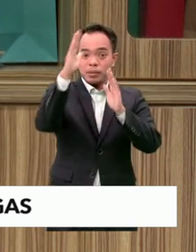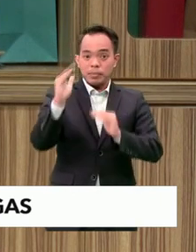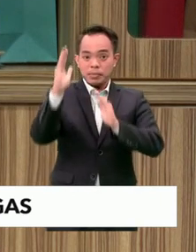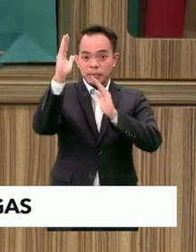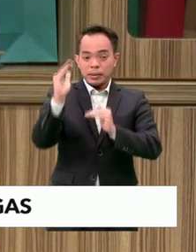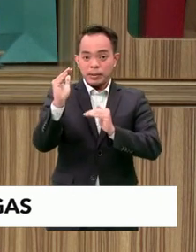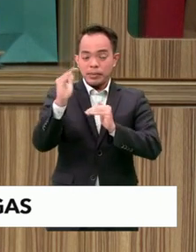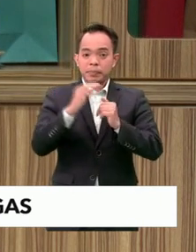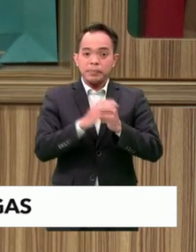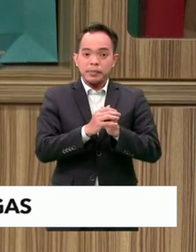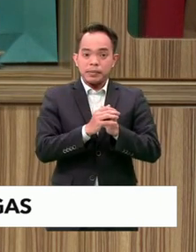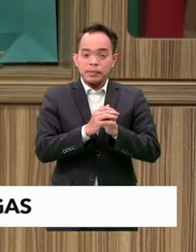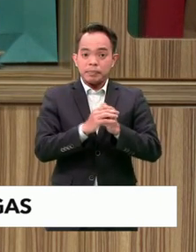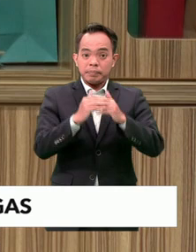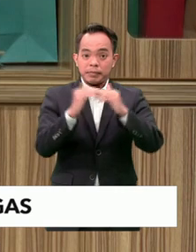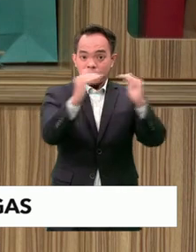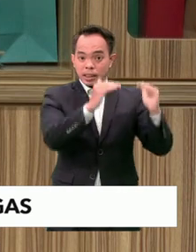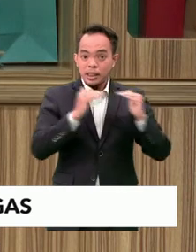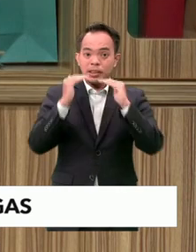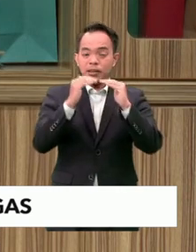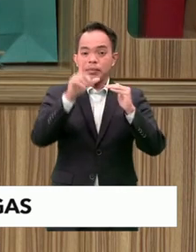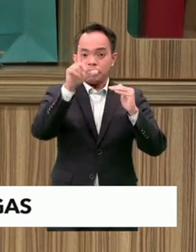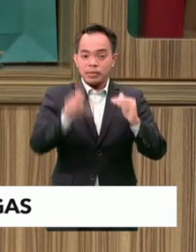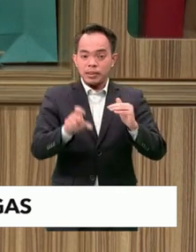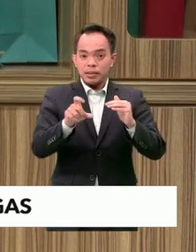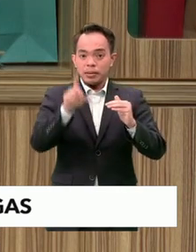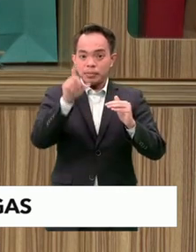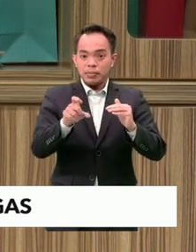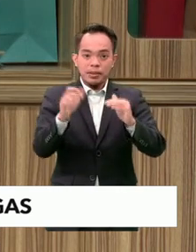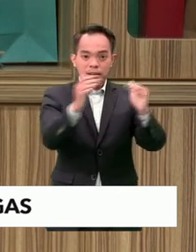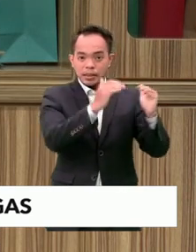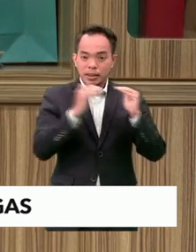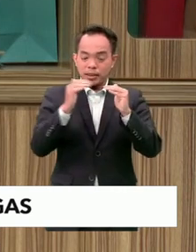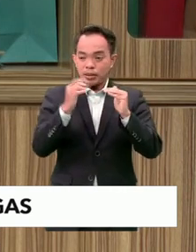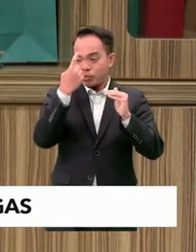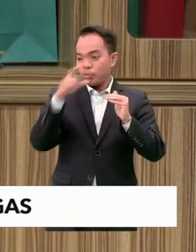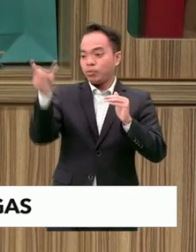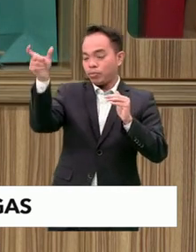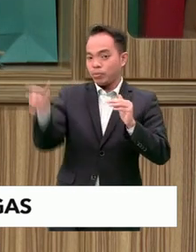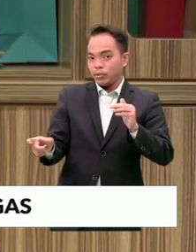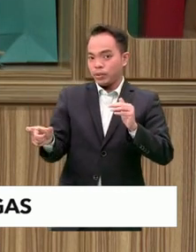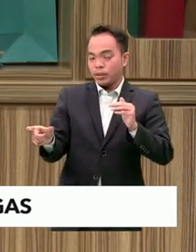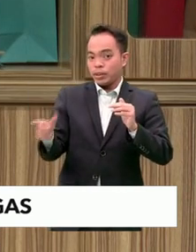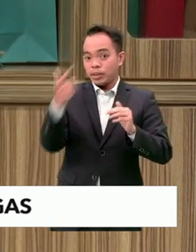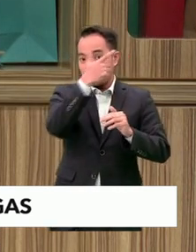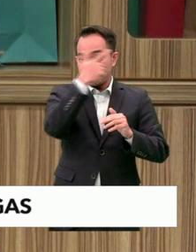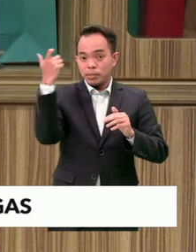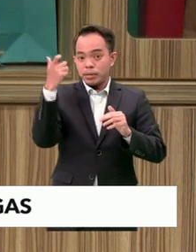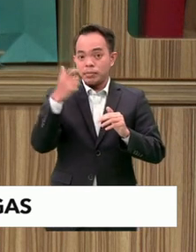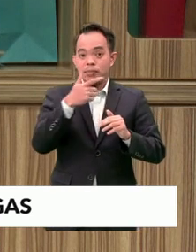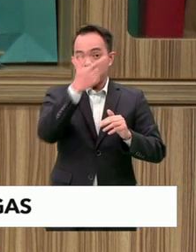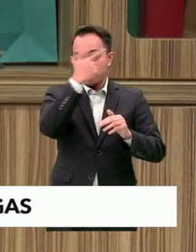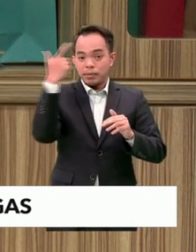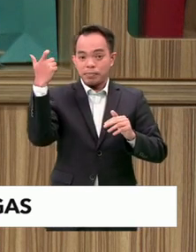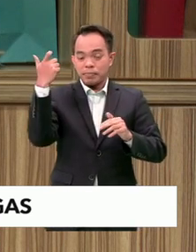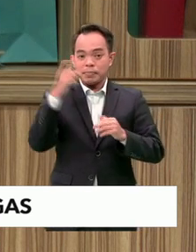lagi bahwa keadilan betul-betul prevail, ya, keadilan betul-betul ditegakkan, karena ini akan